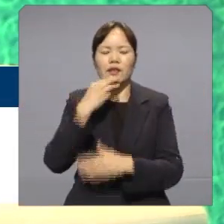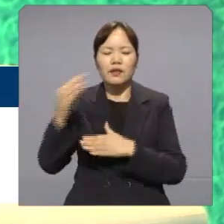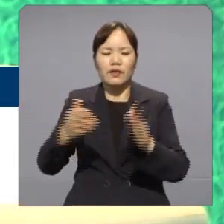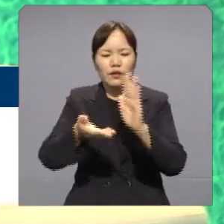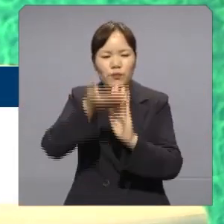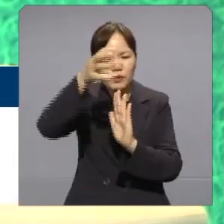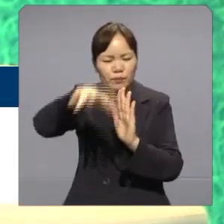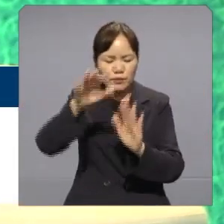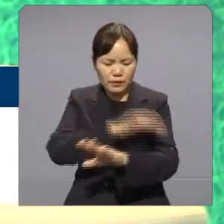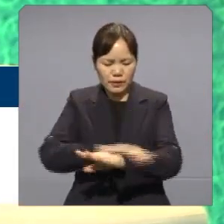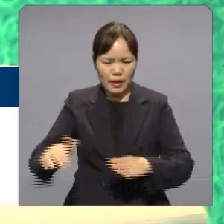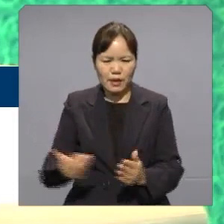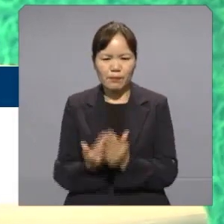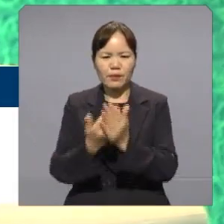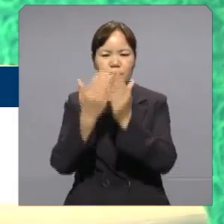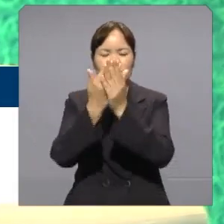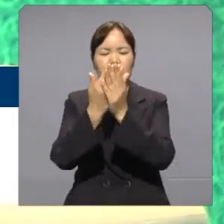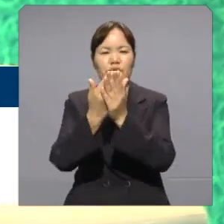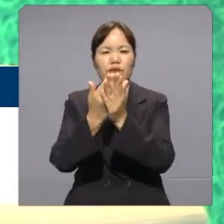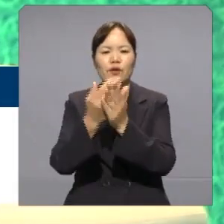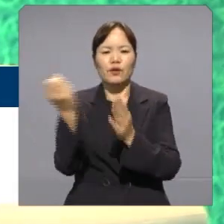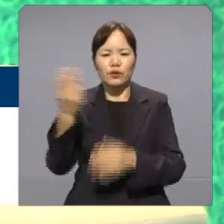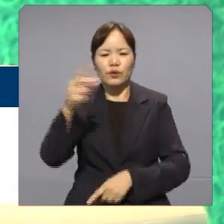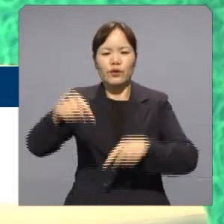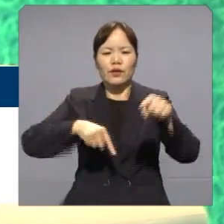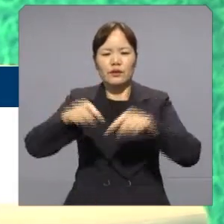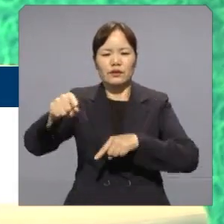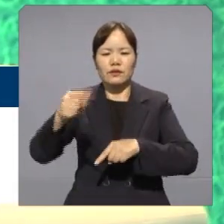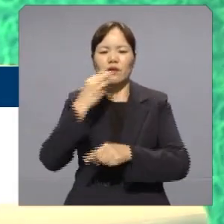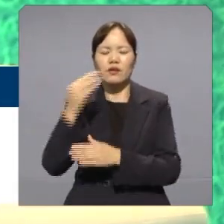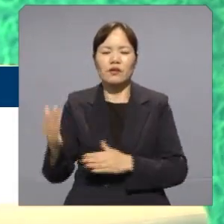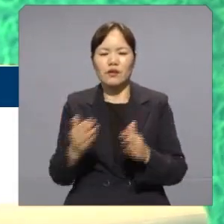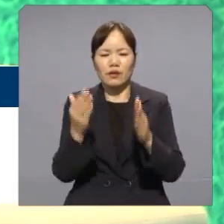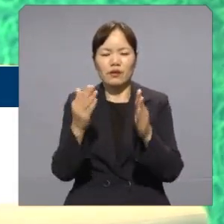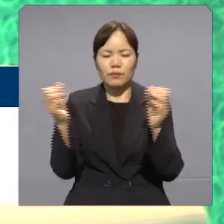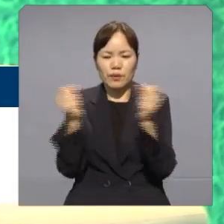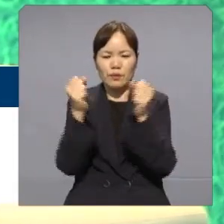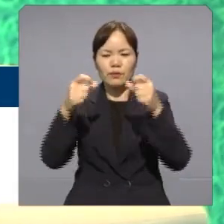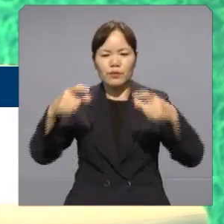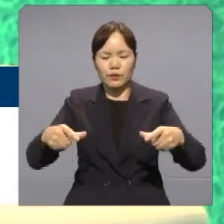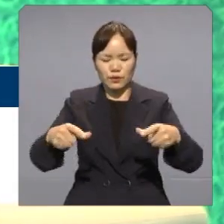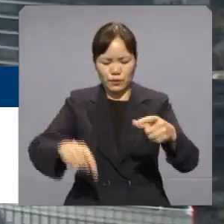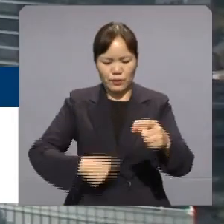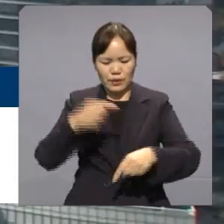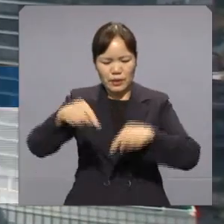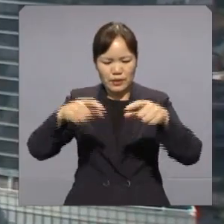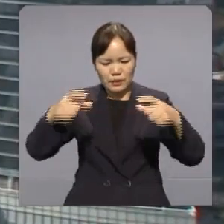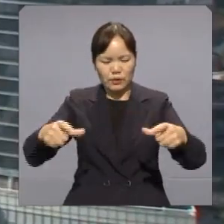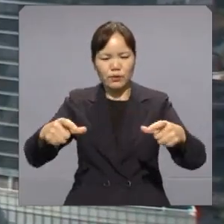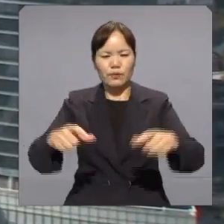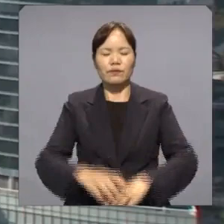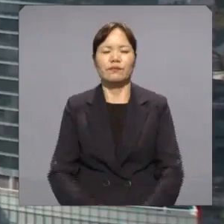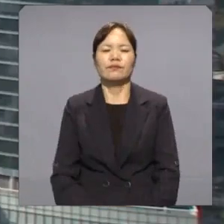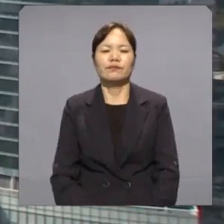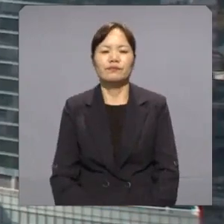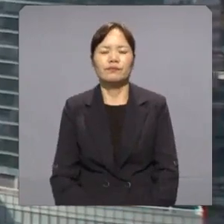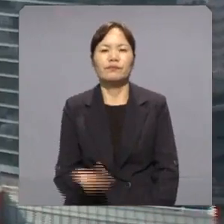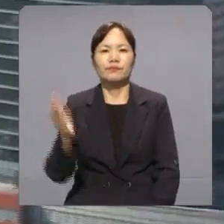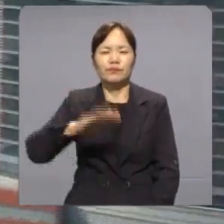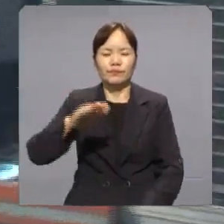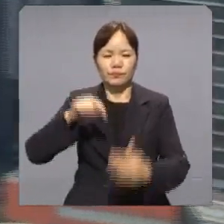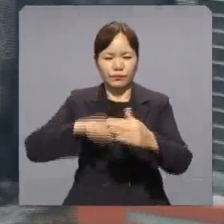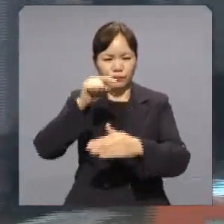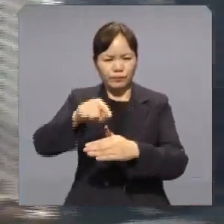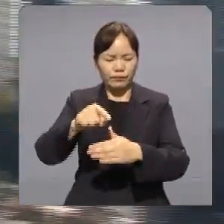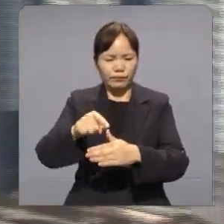잘 발전시키고 또 행정적으로는 경기북부 북부 자치도까지 다만